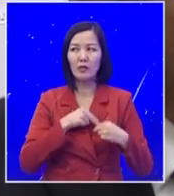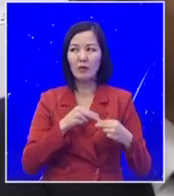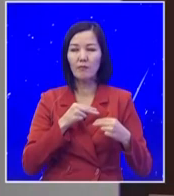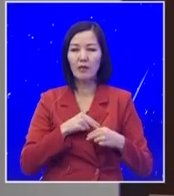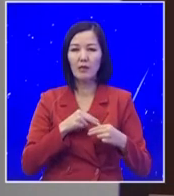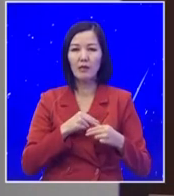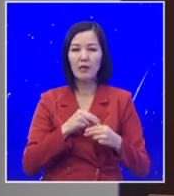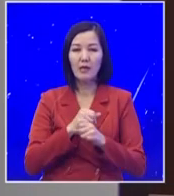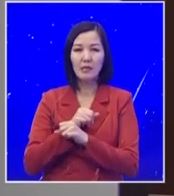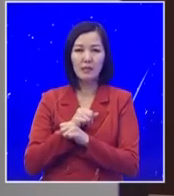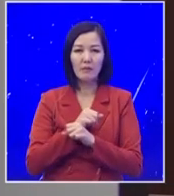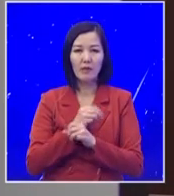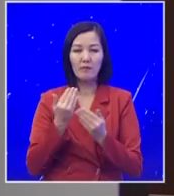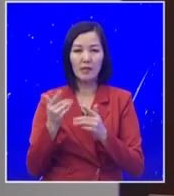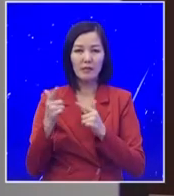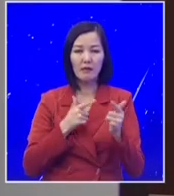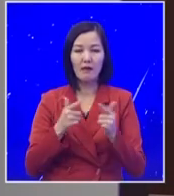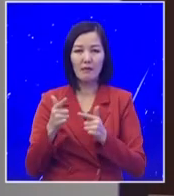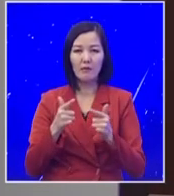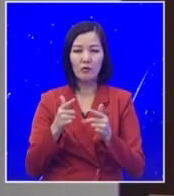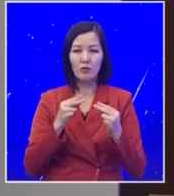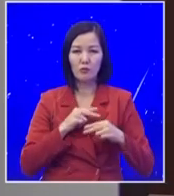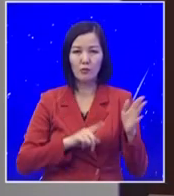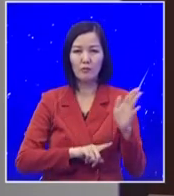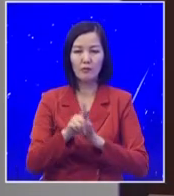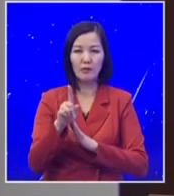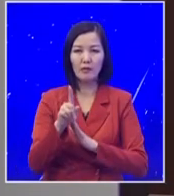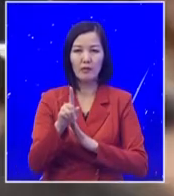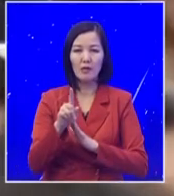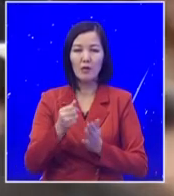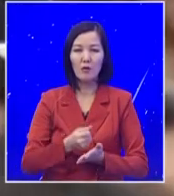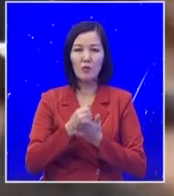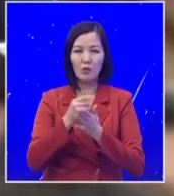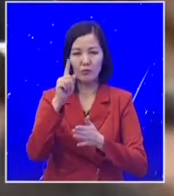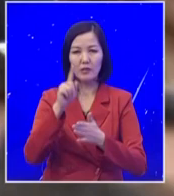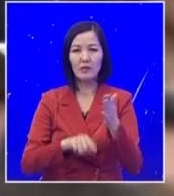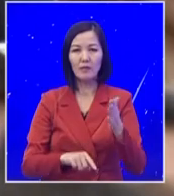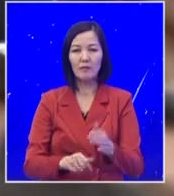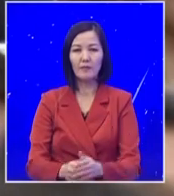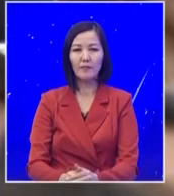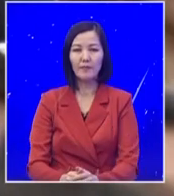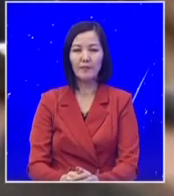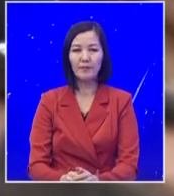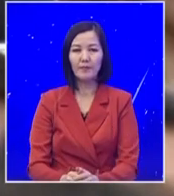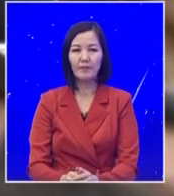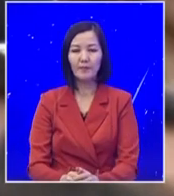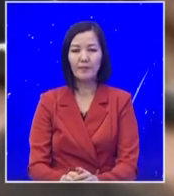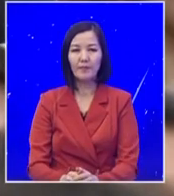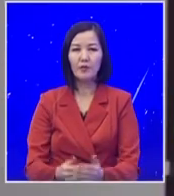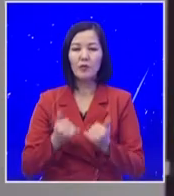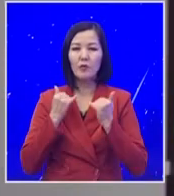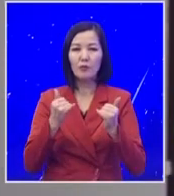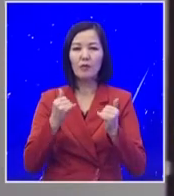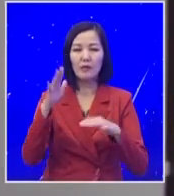Демалып келдім, еңбекке дайынмын. Және өздеріңіздің қолдауыңызға сенемін. Сеніңізге рахмет. Құрметті Амал